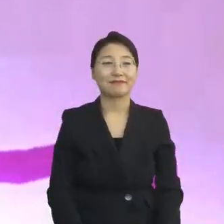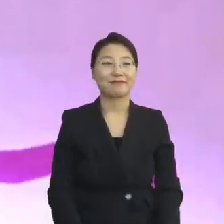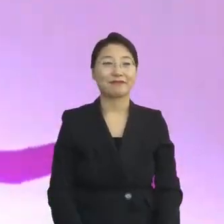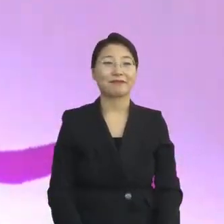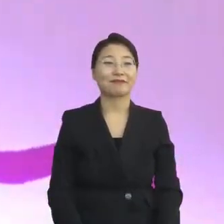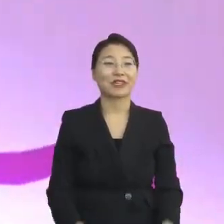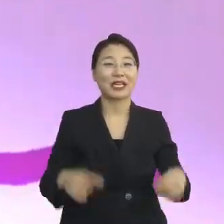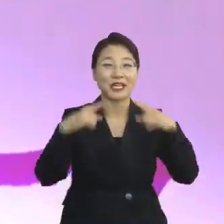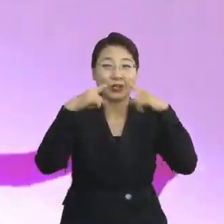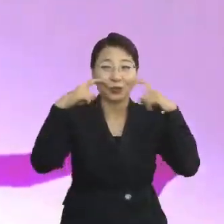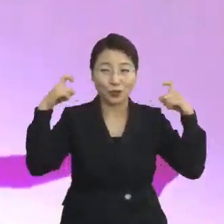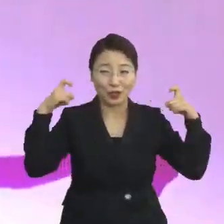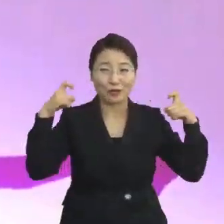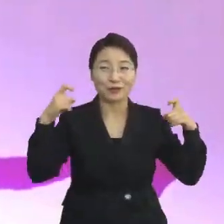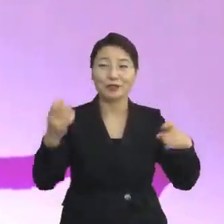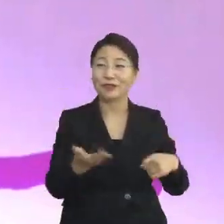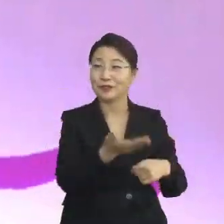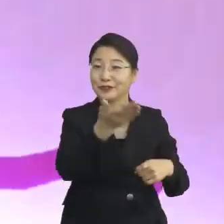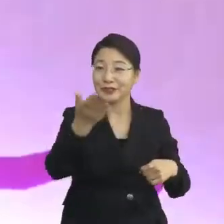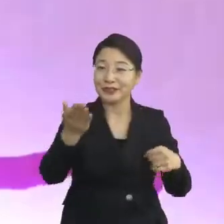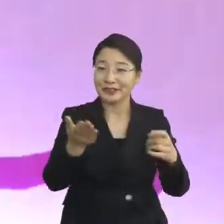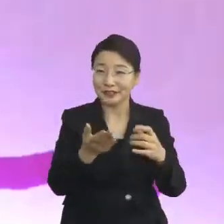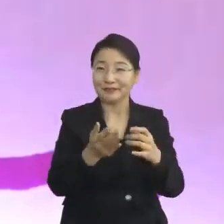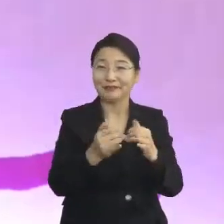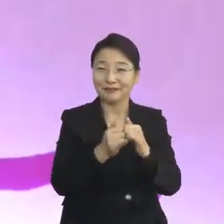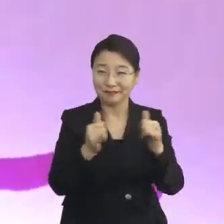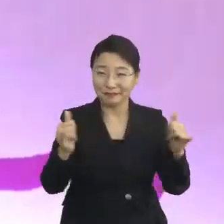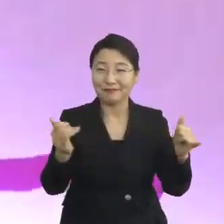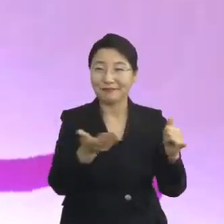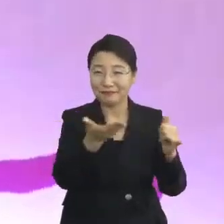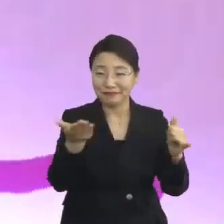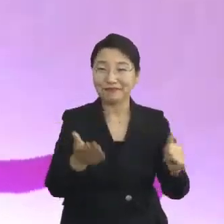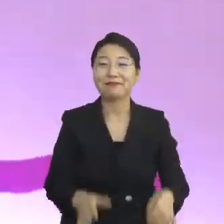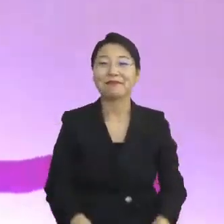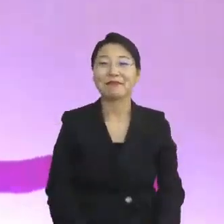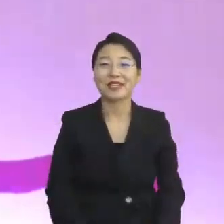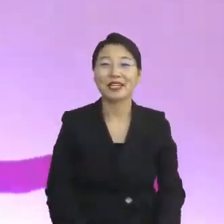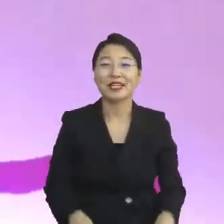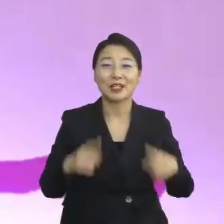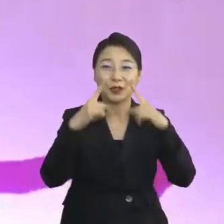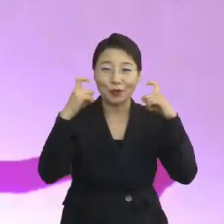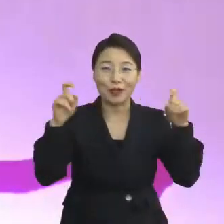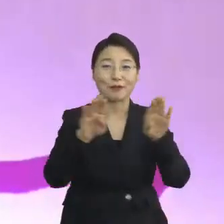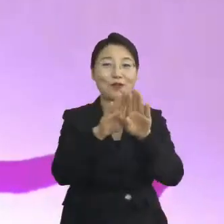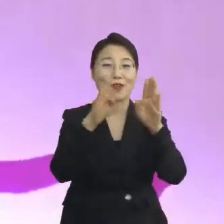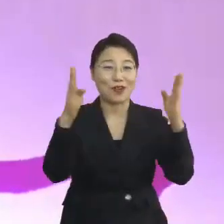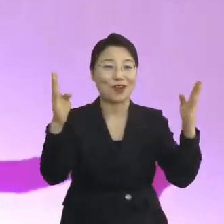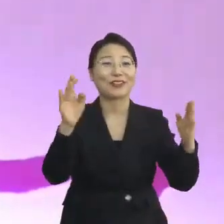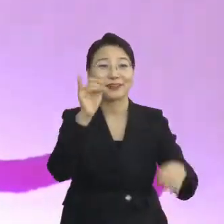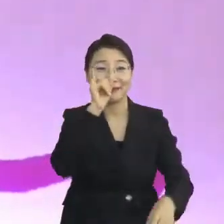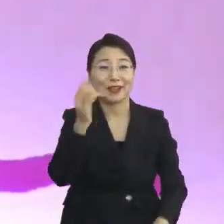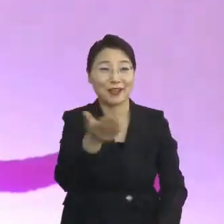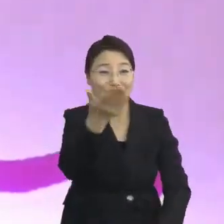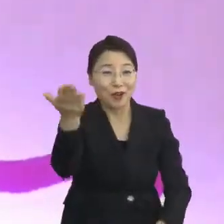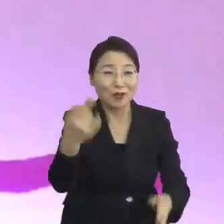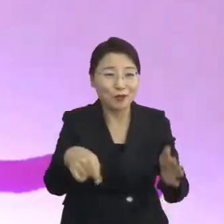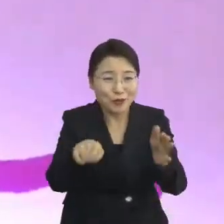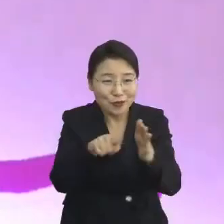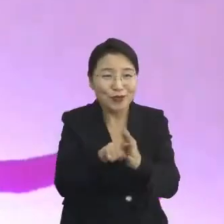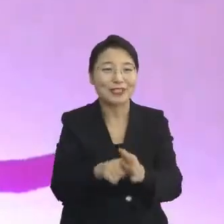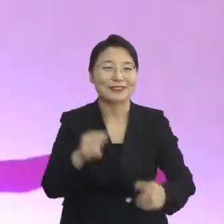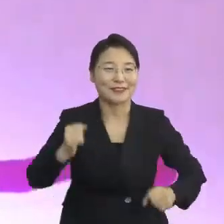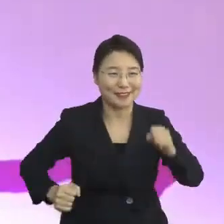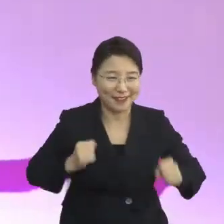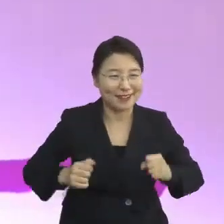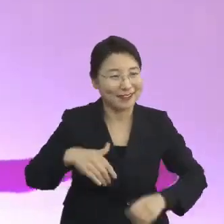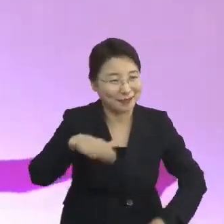동대문 구민 여러분, 동대문이 열렸습니다. 동대문구는 주민 여러분만 보고 달려가겠습니다. 새해